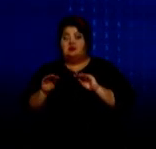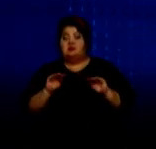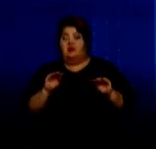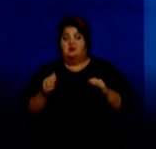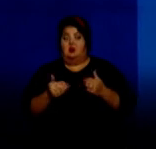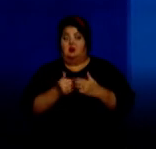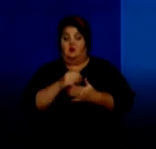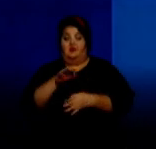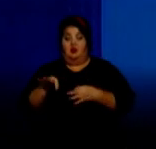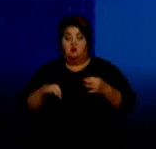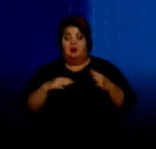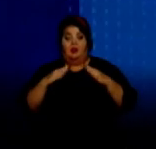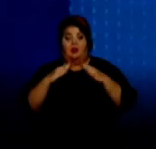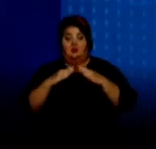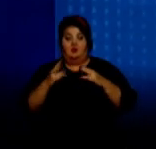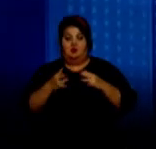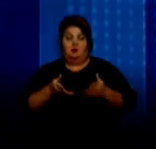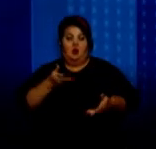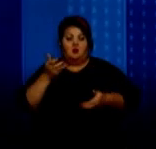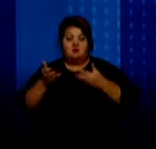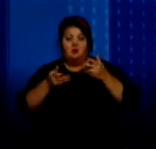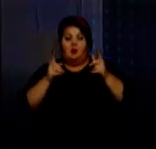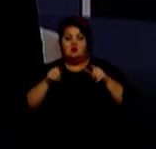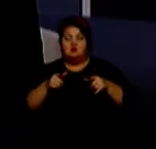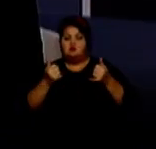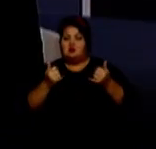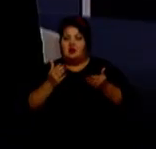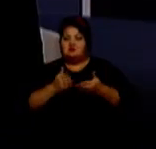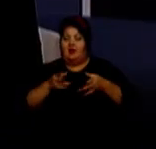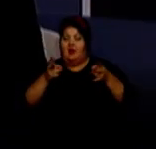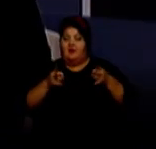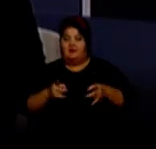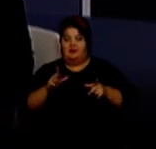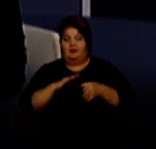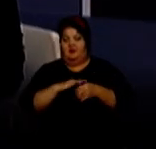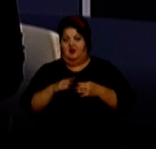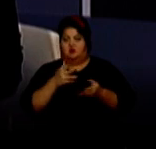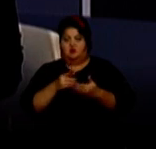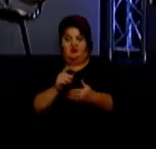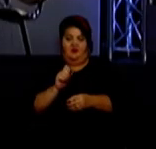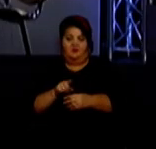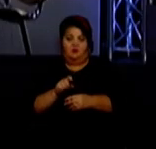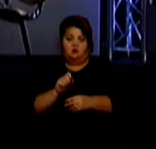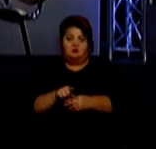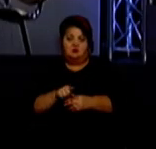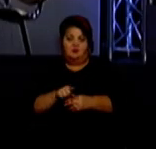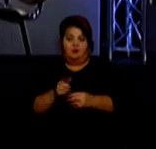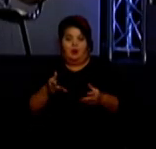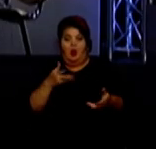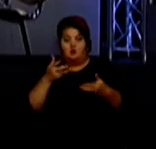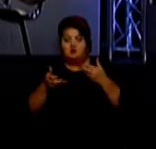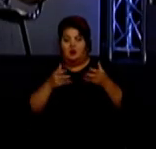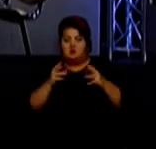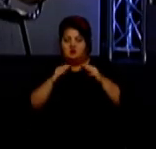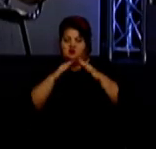конструкції даху, потрібно розібрати те, що зараз є аварійним і не виконує своїх функцій. А розбиратимуть лише дах чи